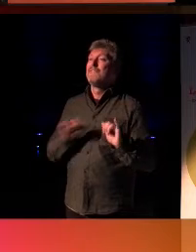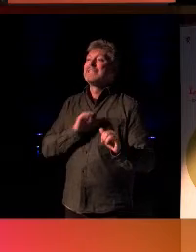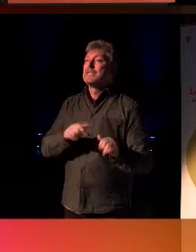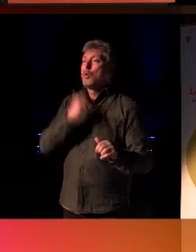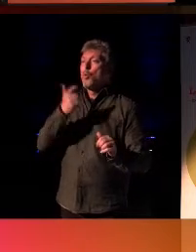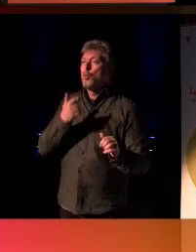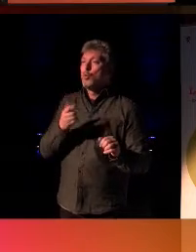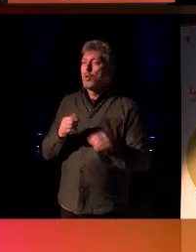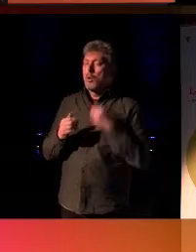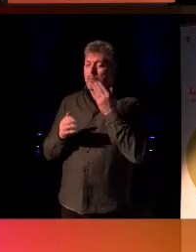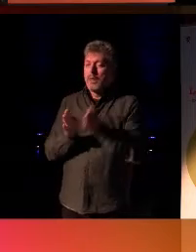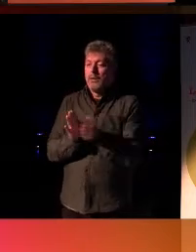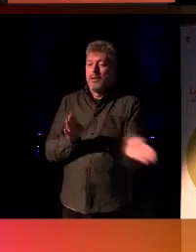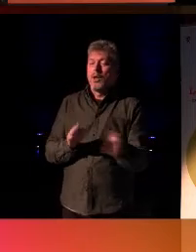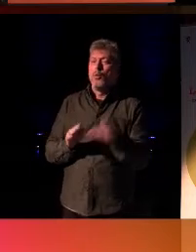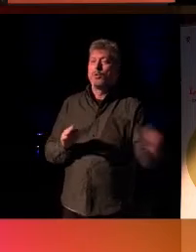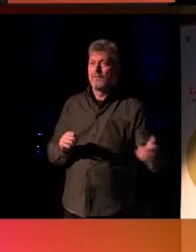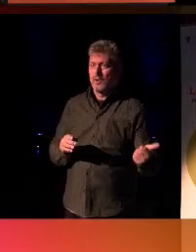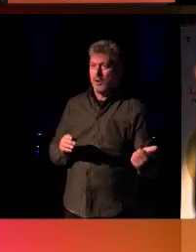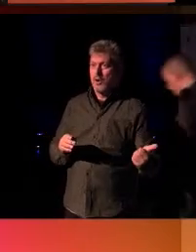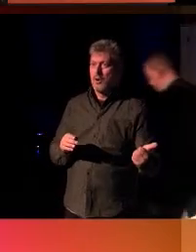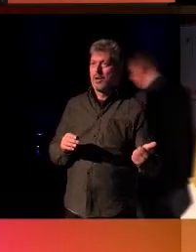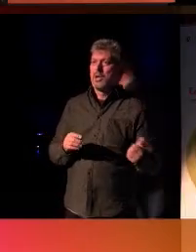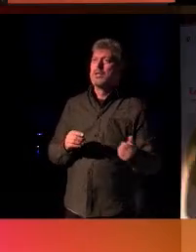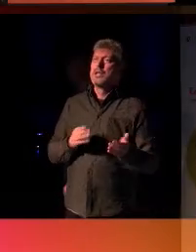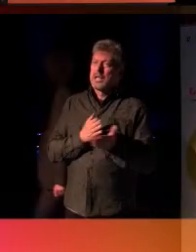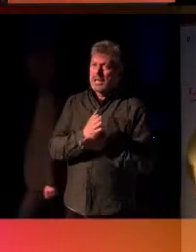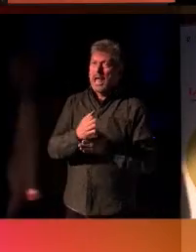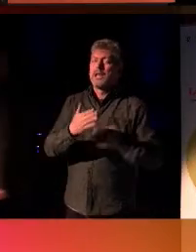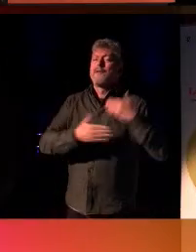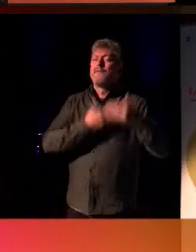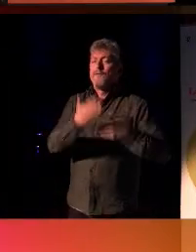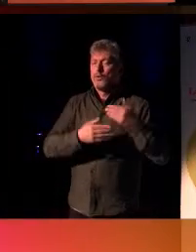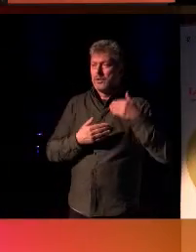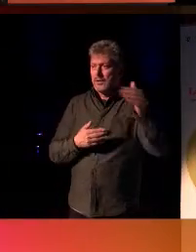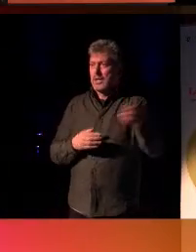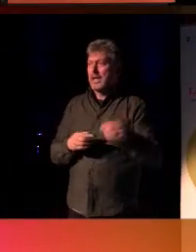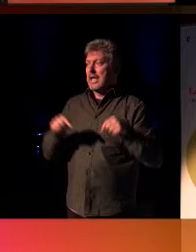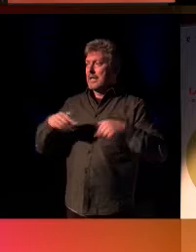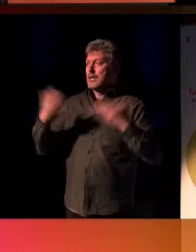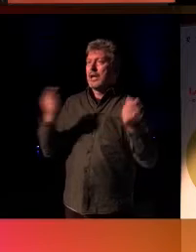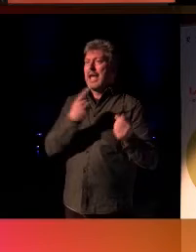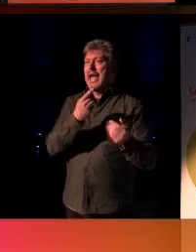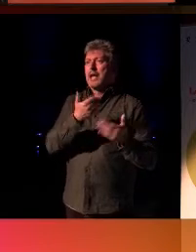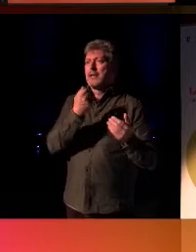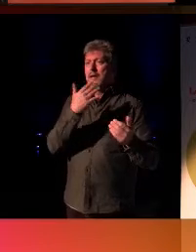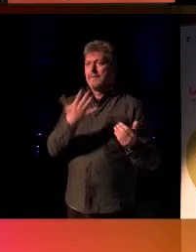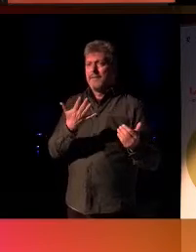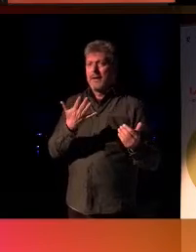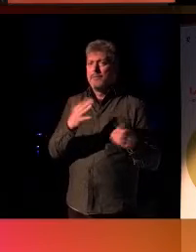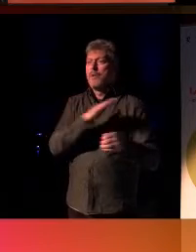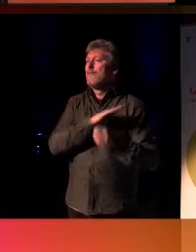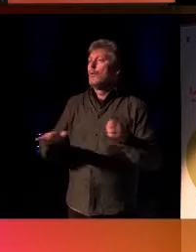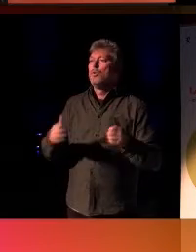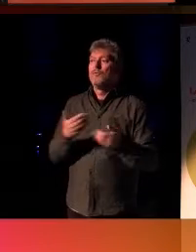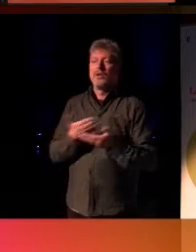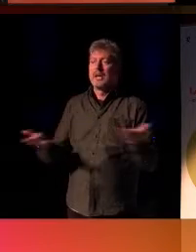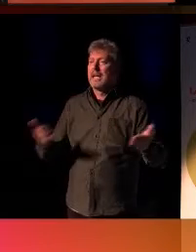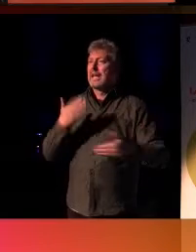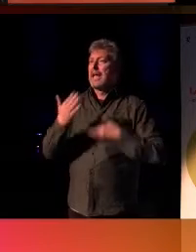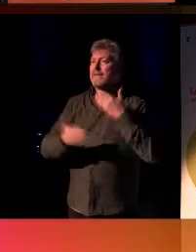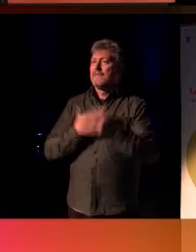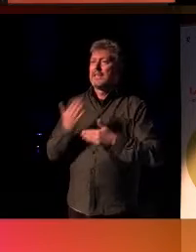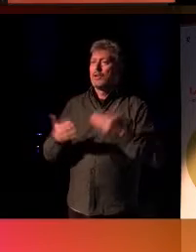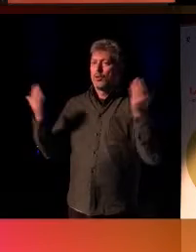livet ut. I dag er det en av fem av våre unge som ikke fullfører videregående skole, og det